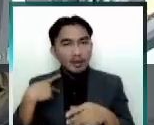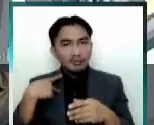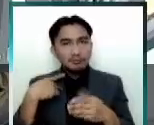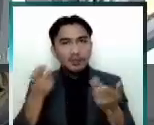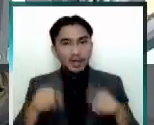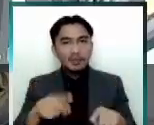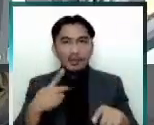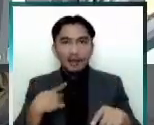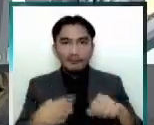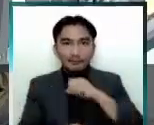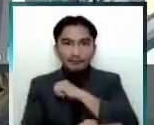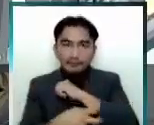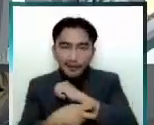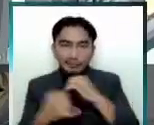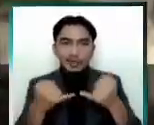kuryente ng tulay.